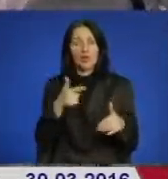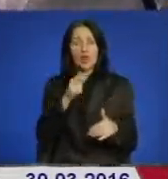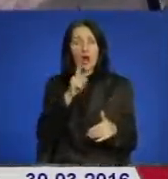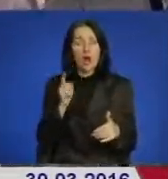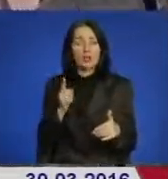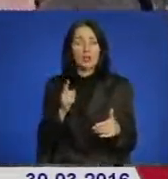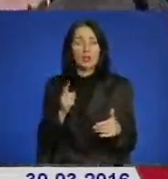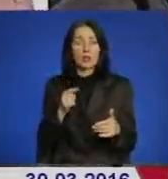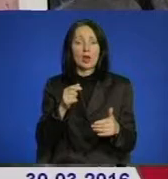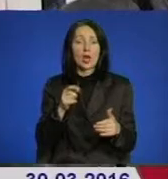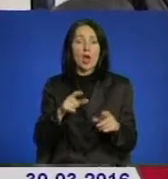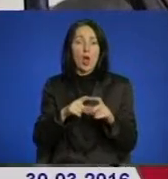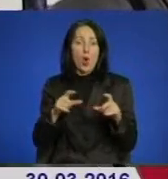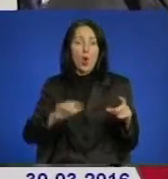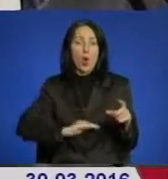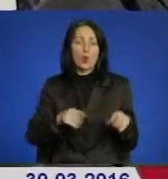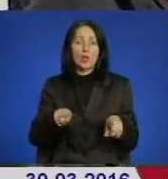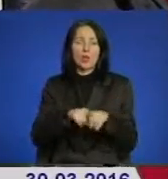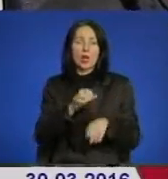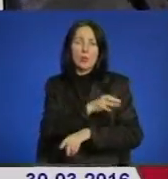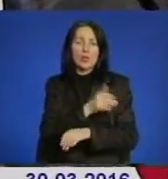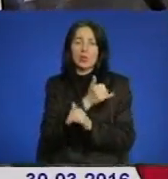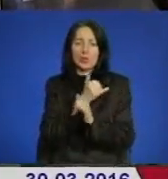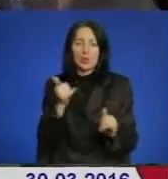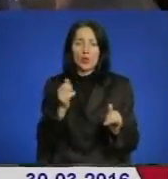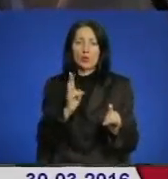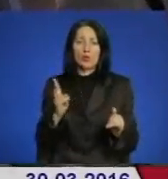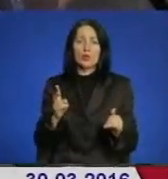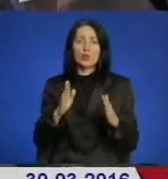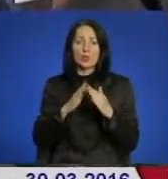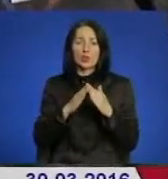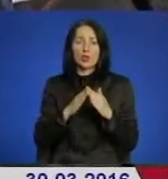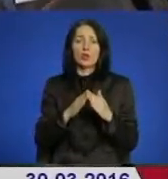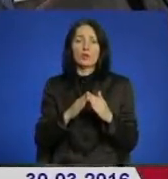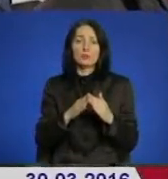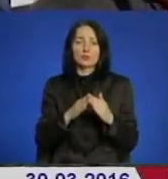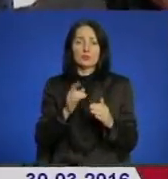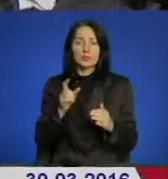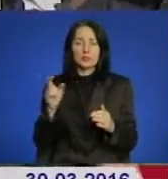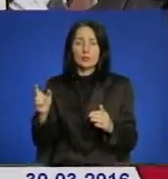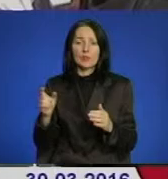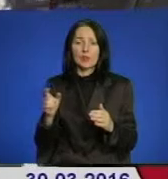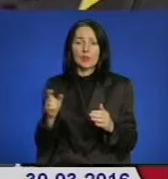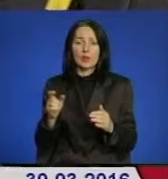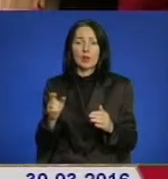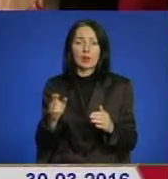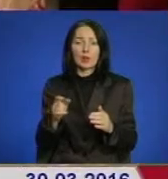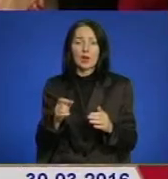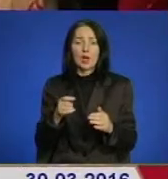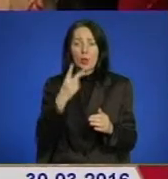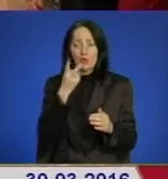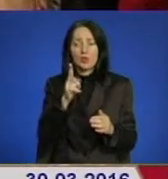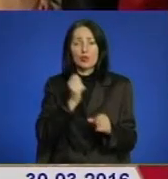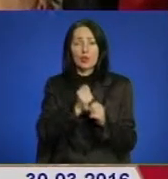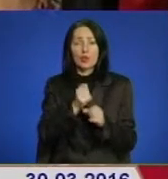вже газконтора така бідна, що не можуть якоїсь здання експлуатувати, людей запустити нормально. Ви подивіться, що робиться. Зробили якусь